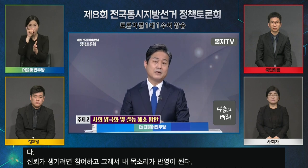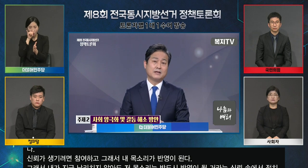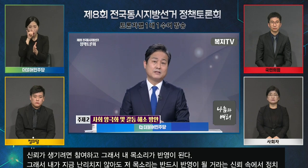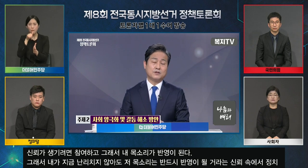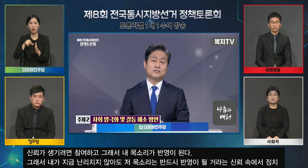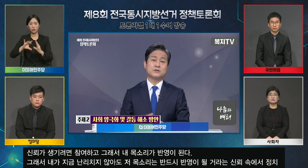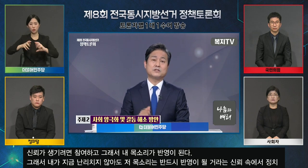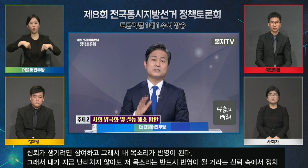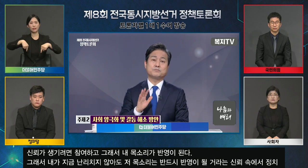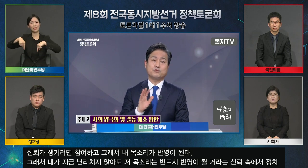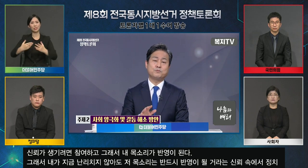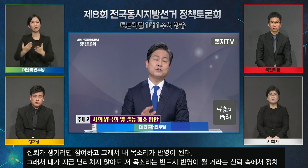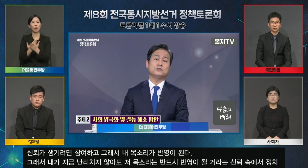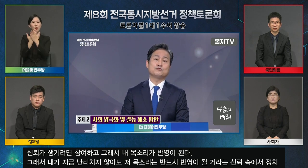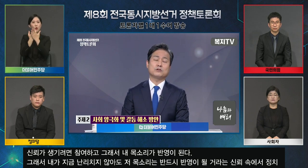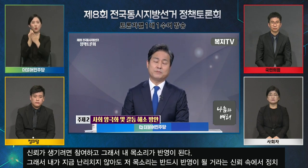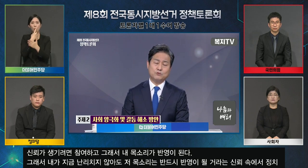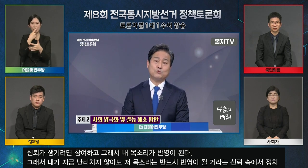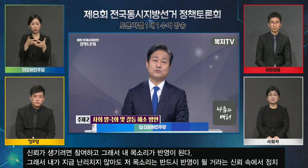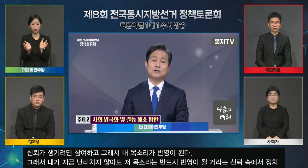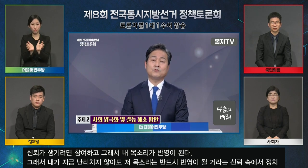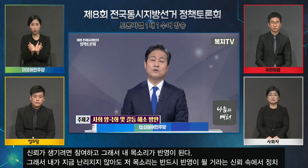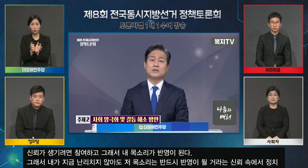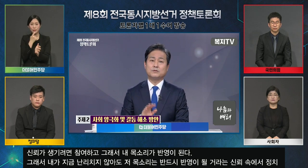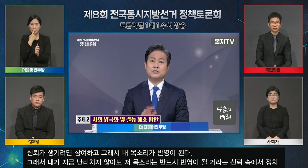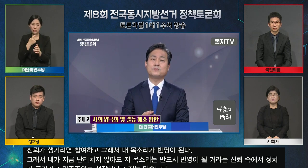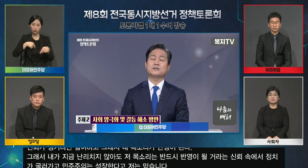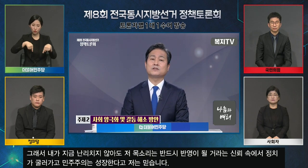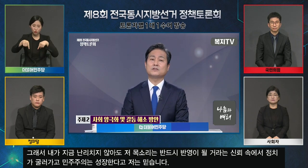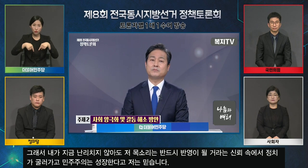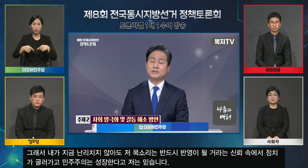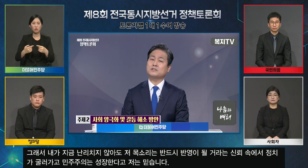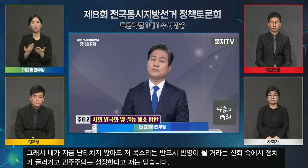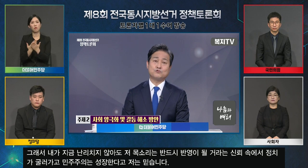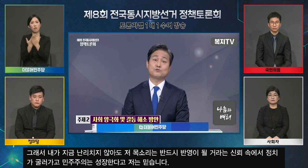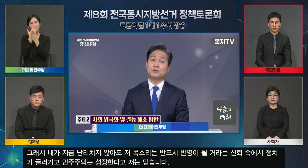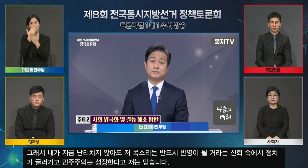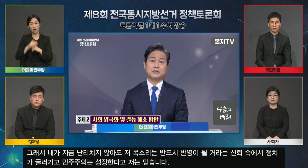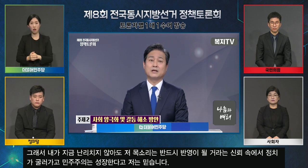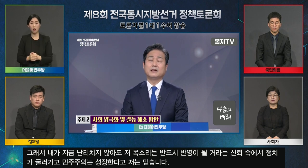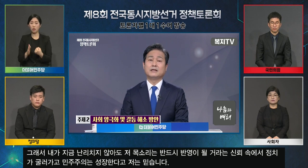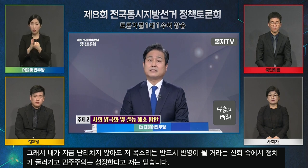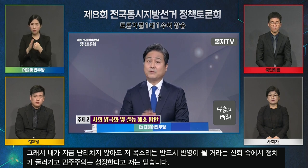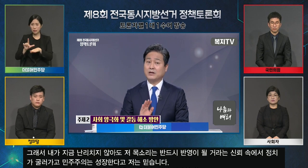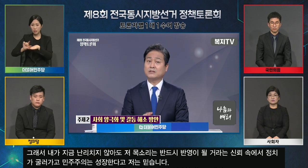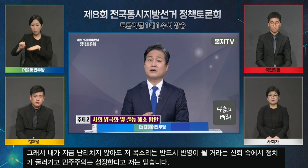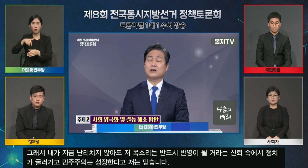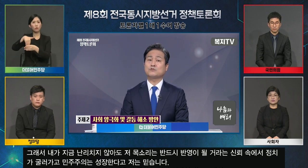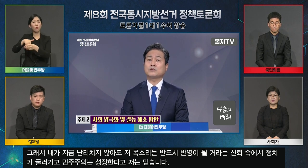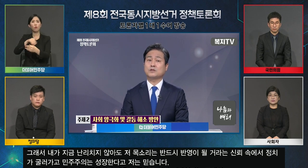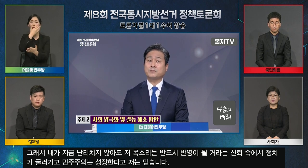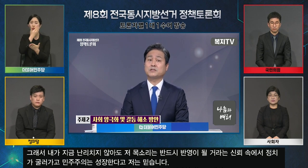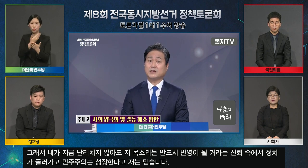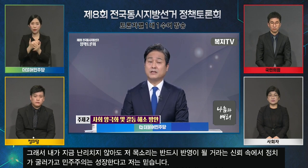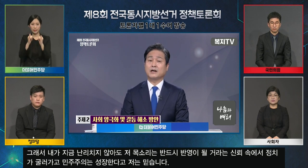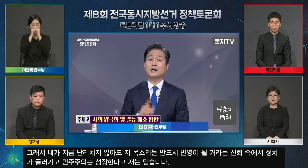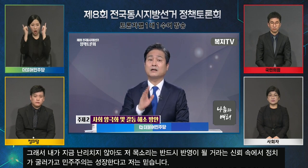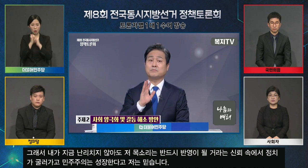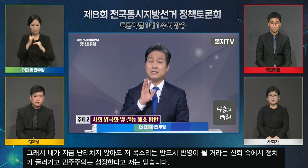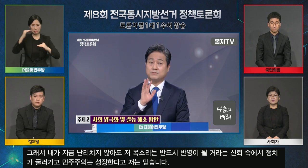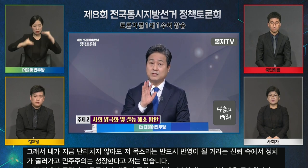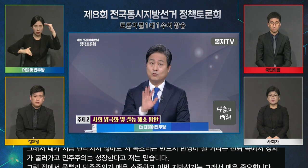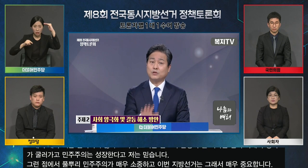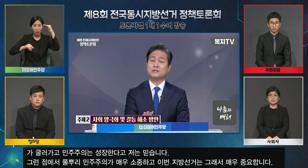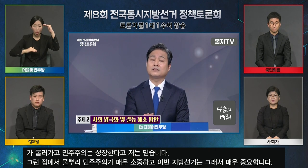믿습니다. 그런 점에서 풀뿌리 민주주의가 매우 소중하고 이번 지방선거는 그래서 매우 중요합니다. 사회 양극화를 해소하는 첫 번째 길이